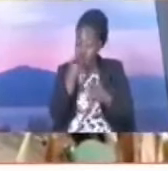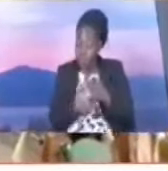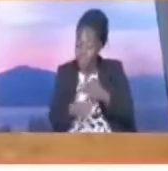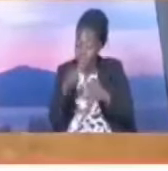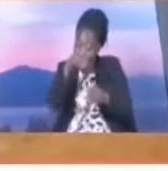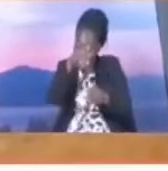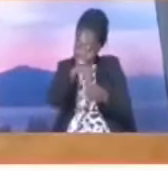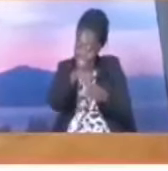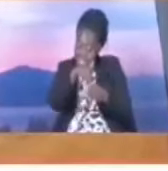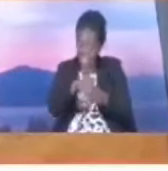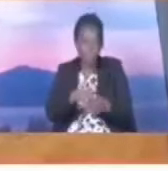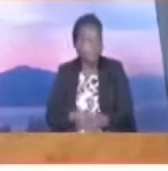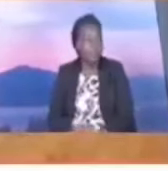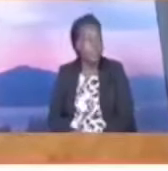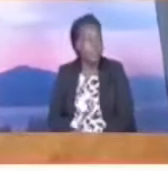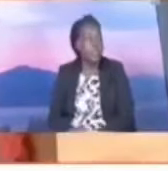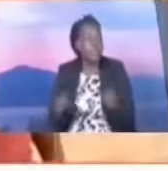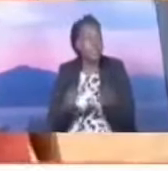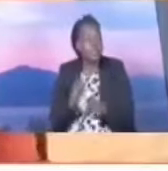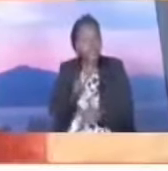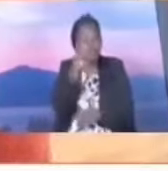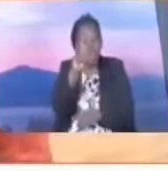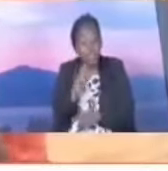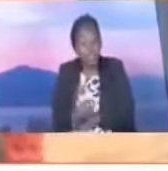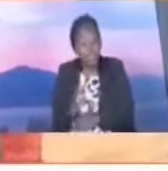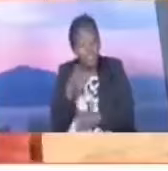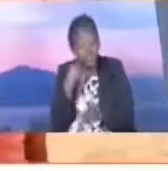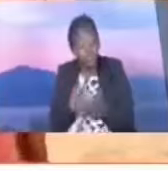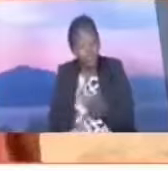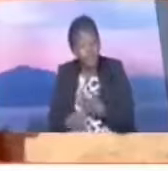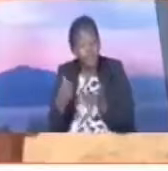ebikirimu. Naffe twebuuza kiki